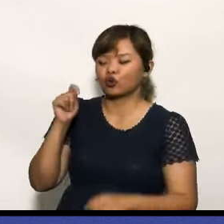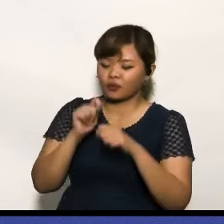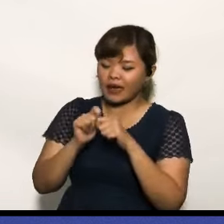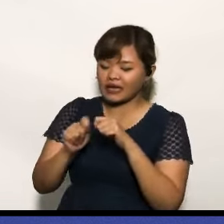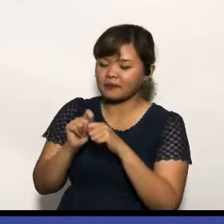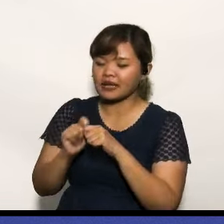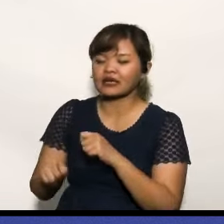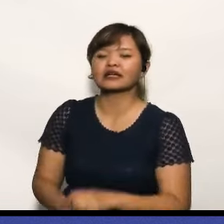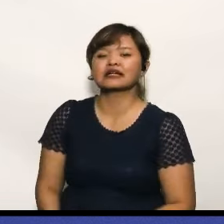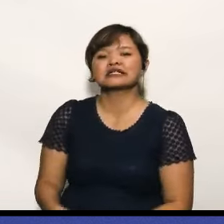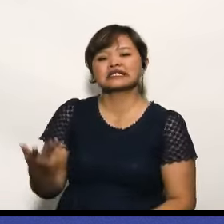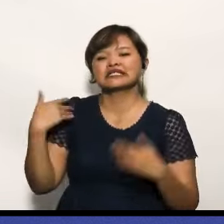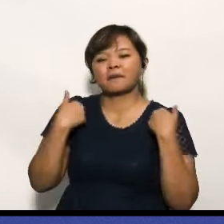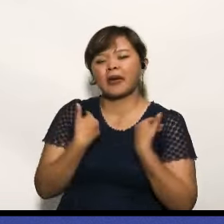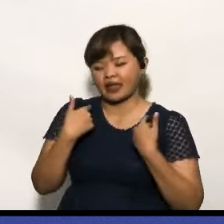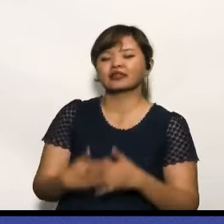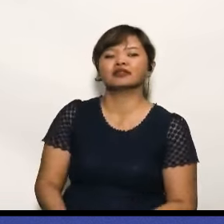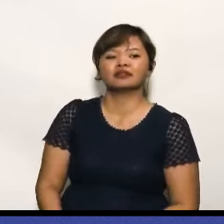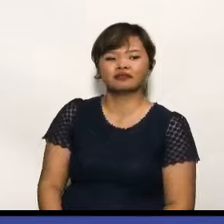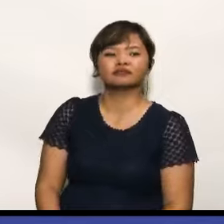diperbaiki. Dia akan kecapean.